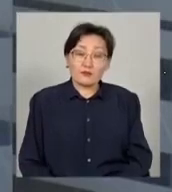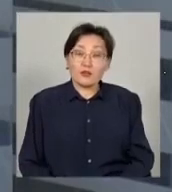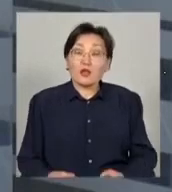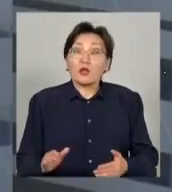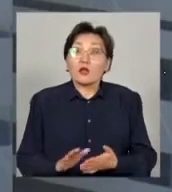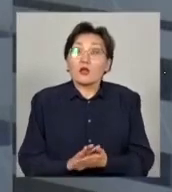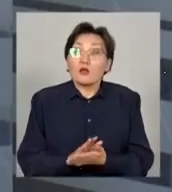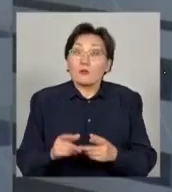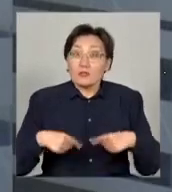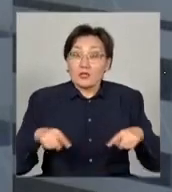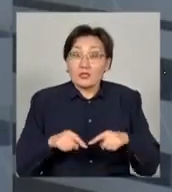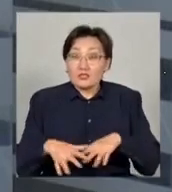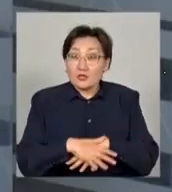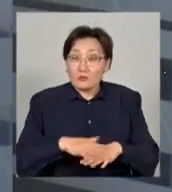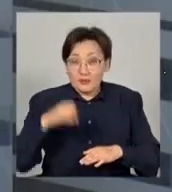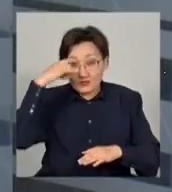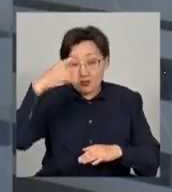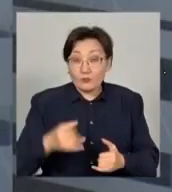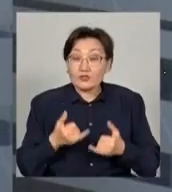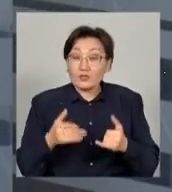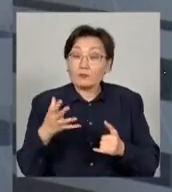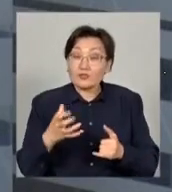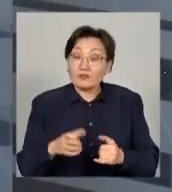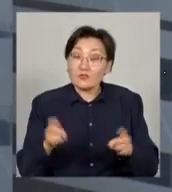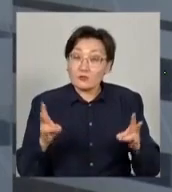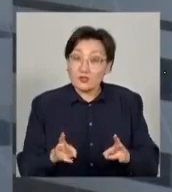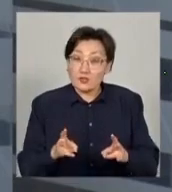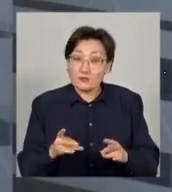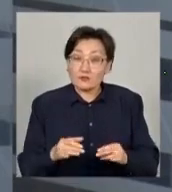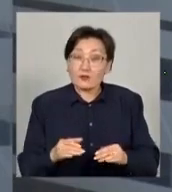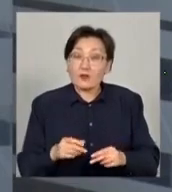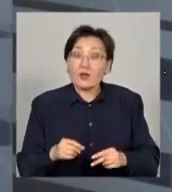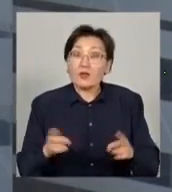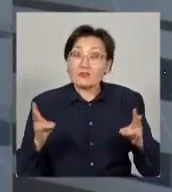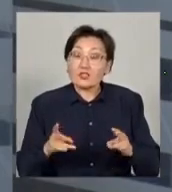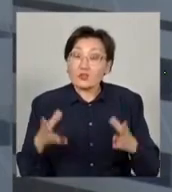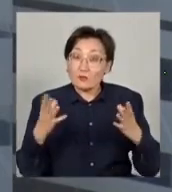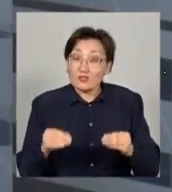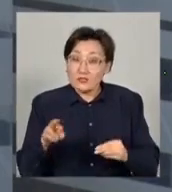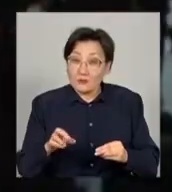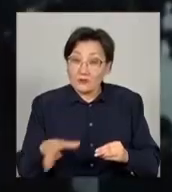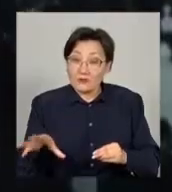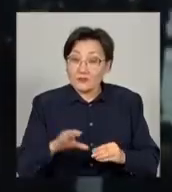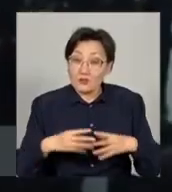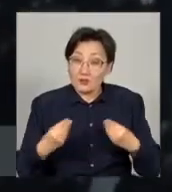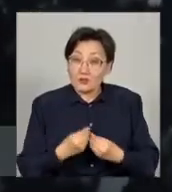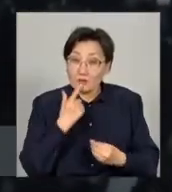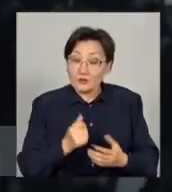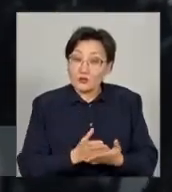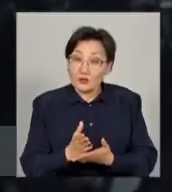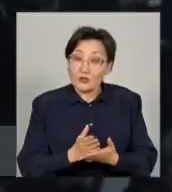Благотворительный фонд «Казахстан Халкына» оказал помощь более 500 пострадавшим в дни трагического января. Это семьи погибших